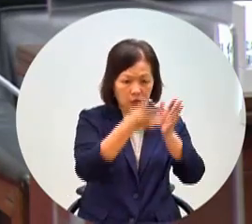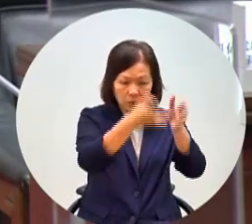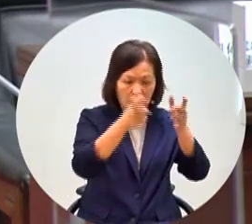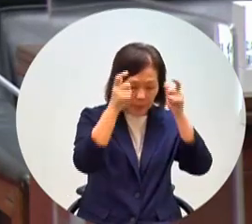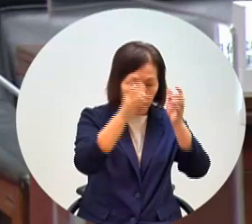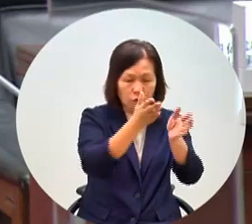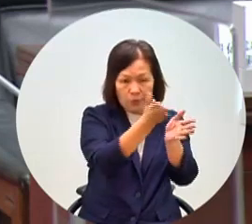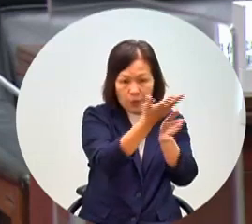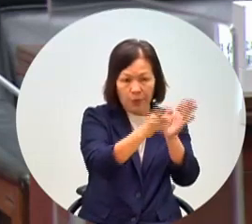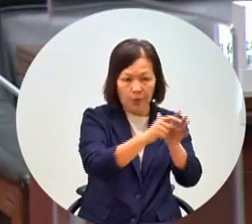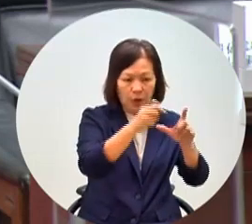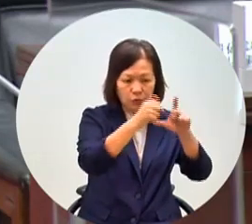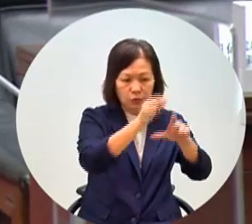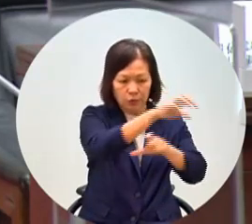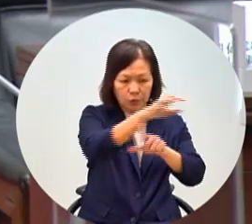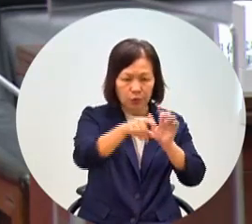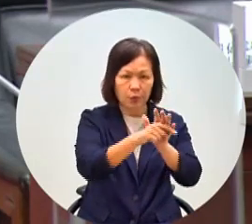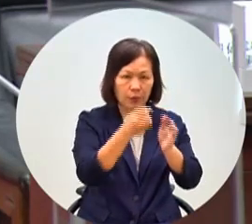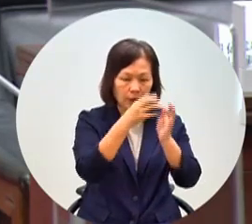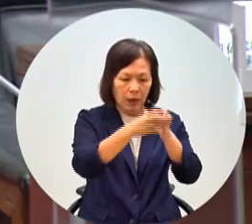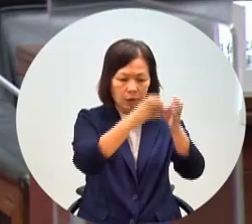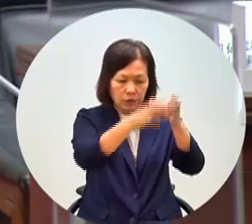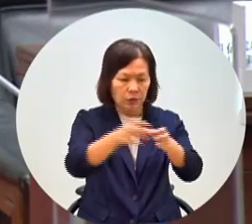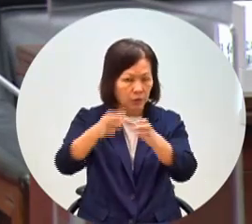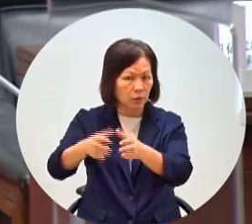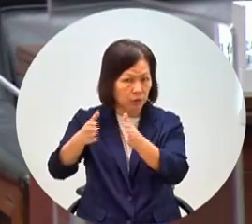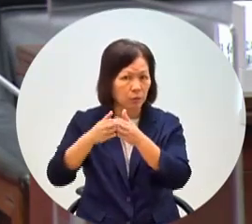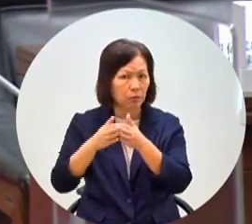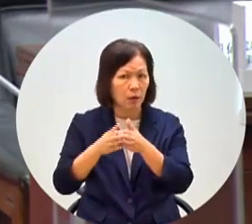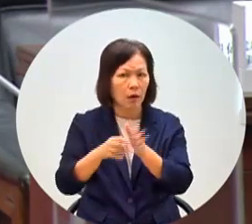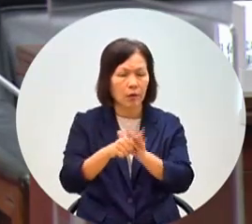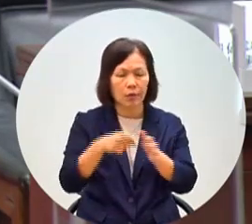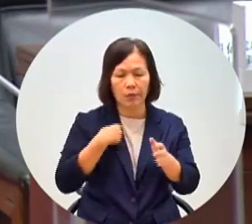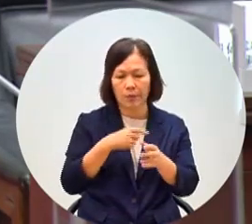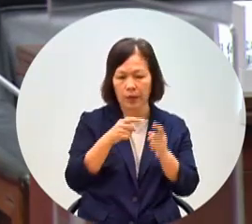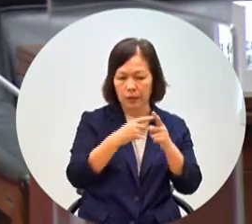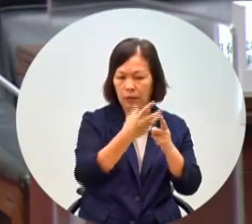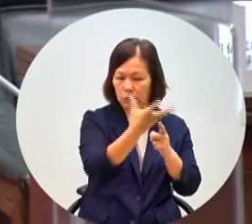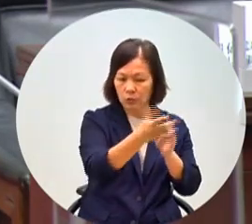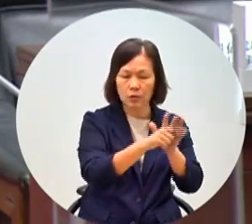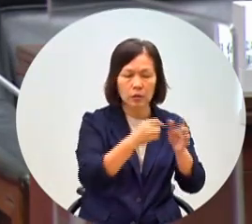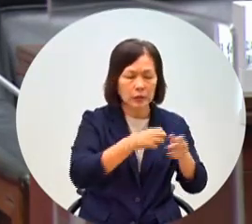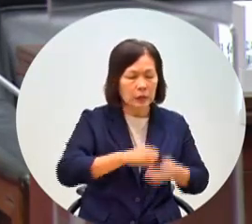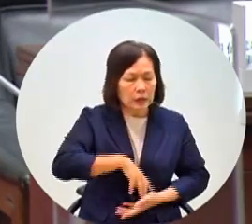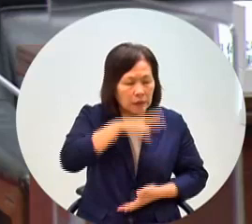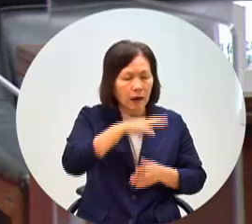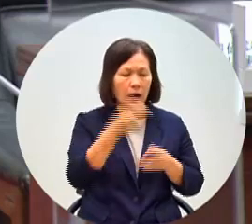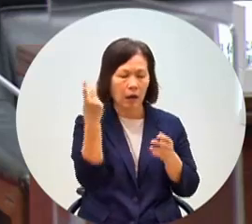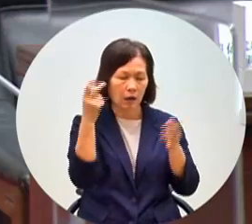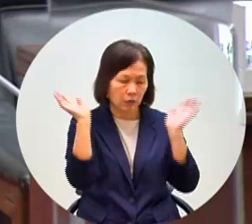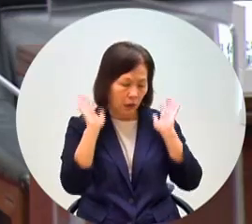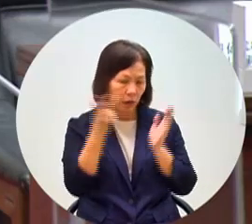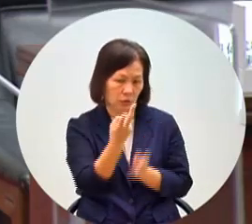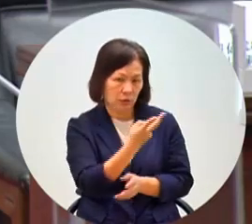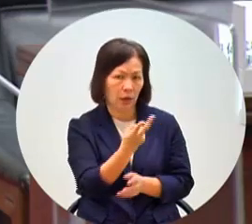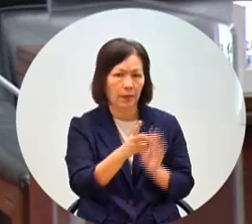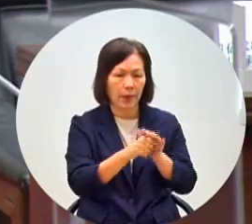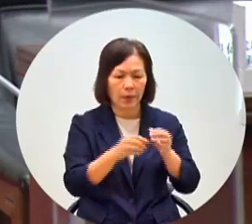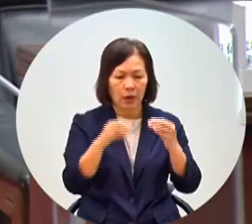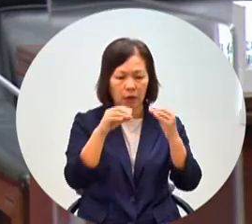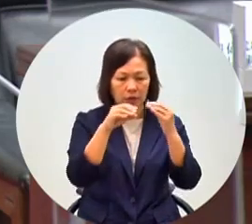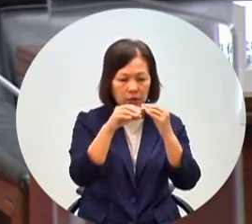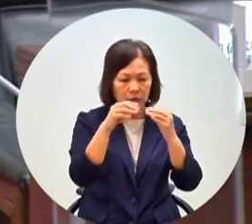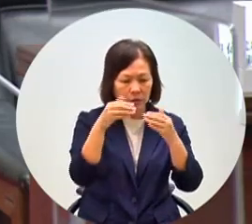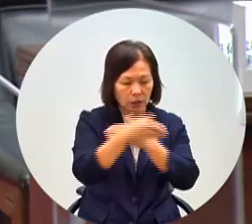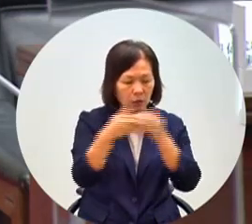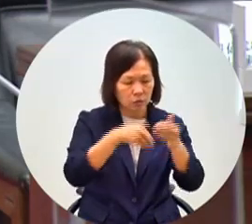5区做一个 PCR 采检站？因为我们那边大部分就是长辈或者是小朋友嘛，他们在交通方面是真